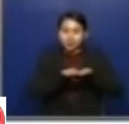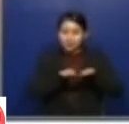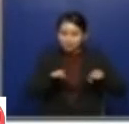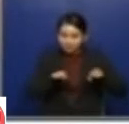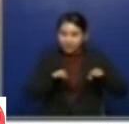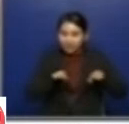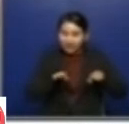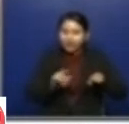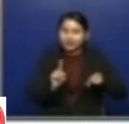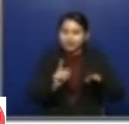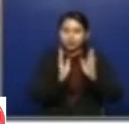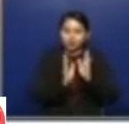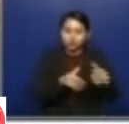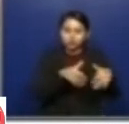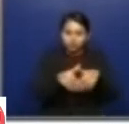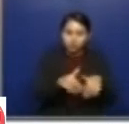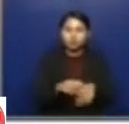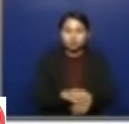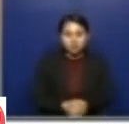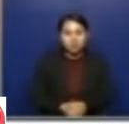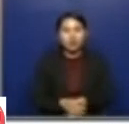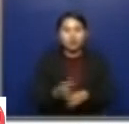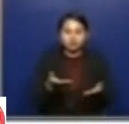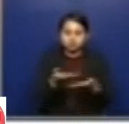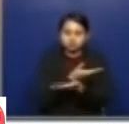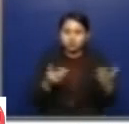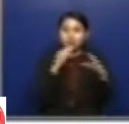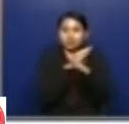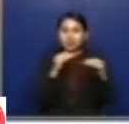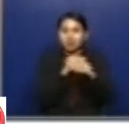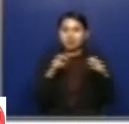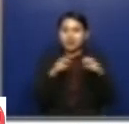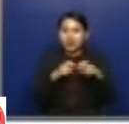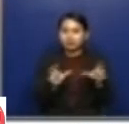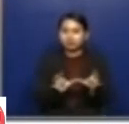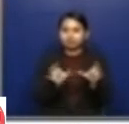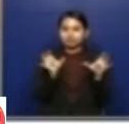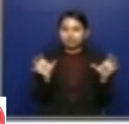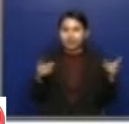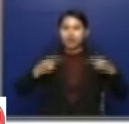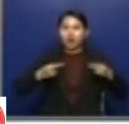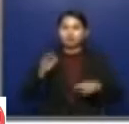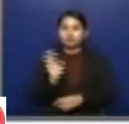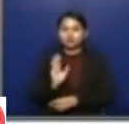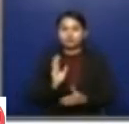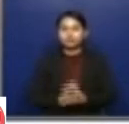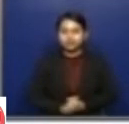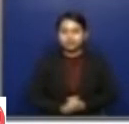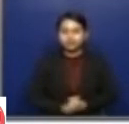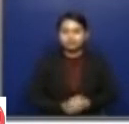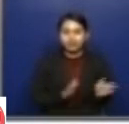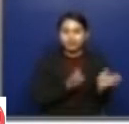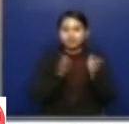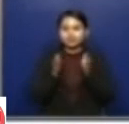การรับฟังความคิดเห็นที่ดีเพื่อไม่ก่อให้เกิดความแตกแยกดังกล่าวนี่คือก้อนแรกสำหรับก้อนที่